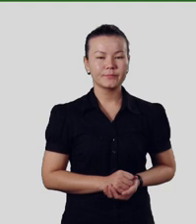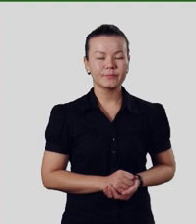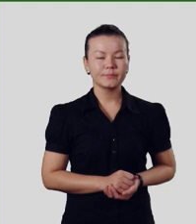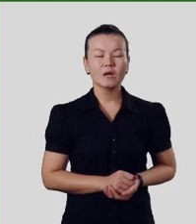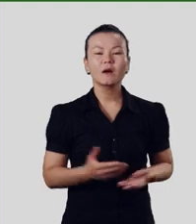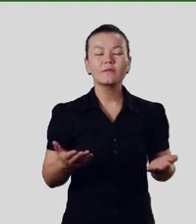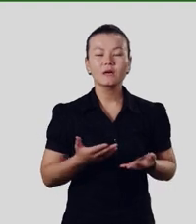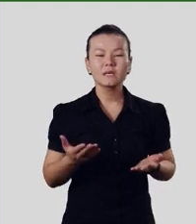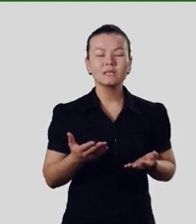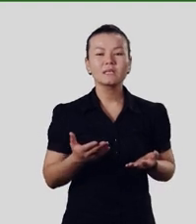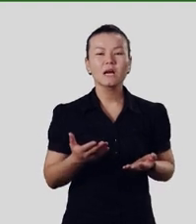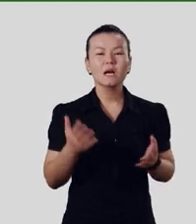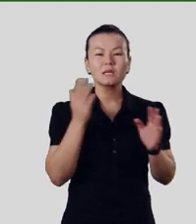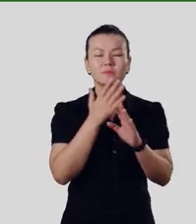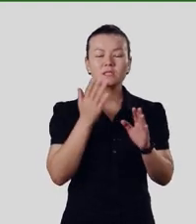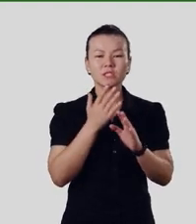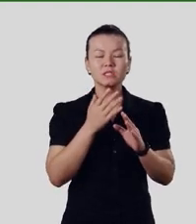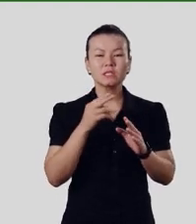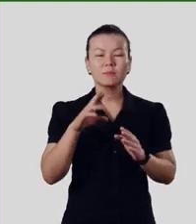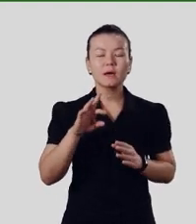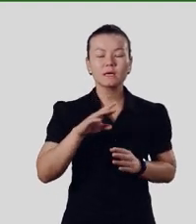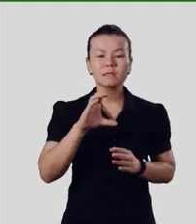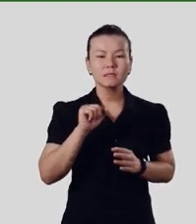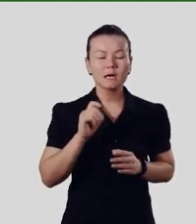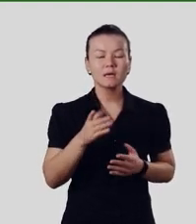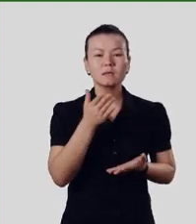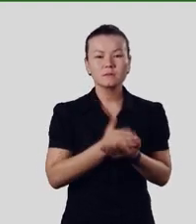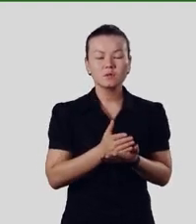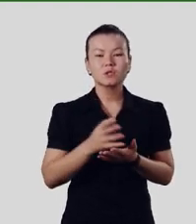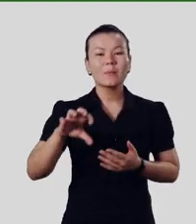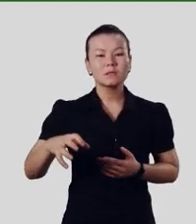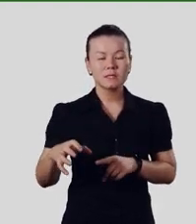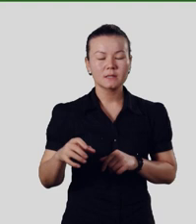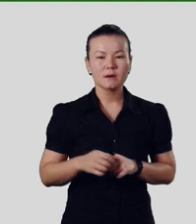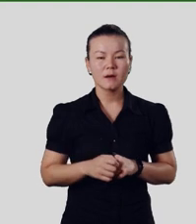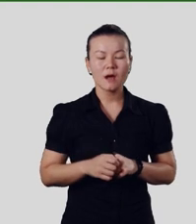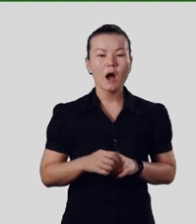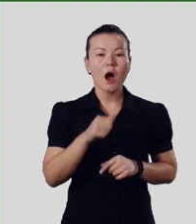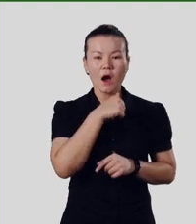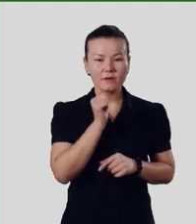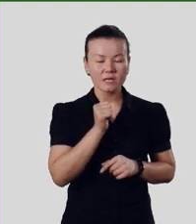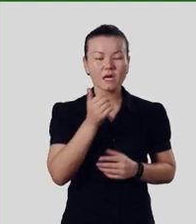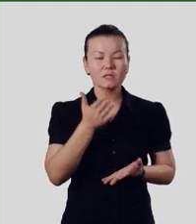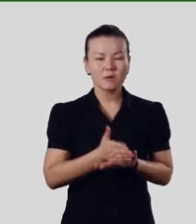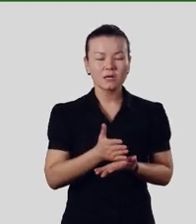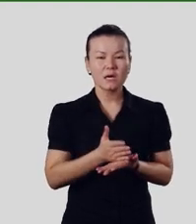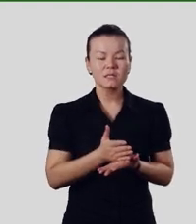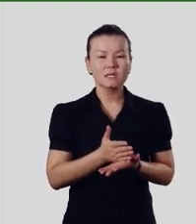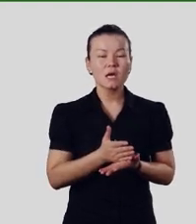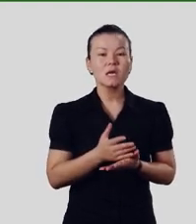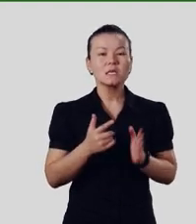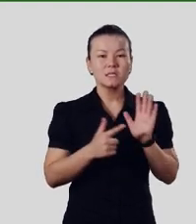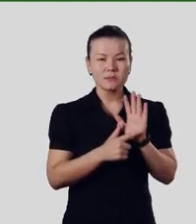В каких климатических поясах расположен материк? Африка располагается в